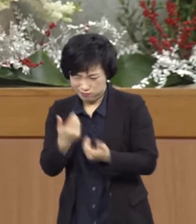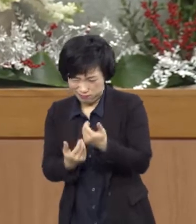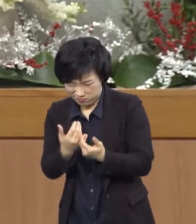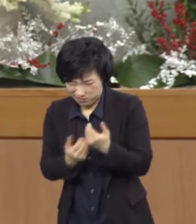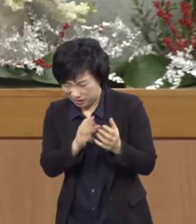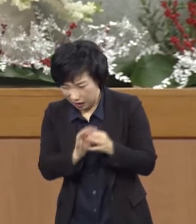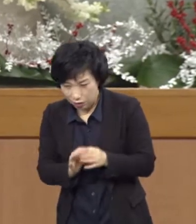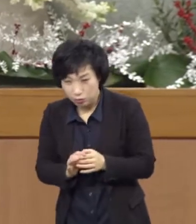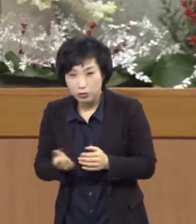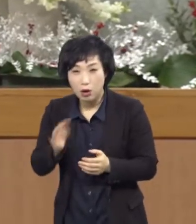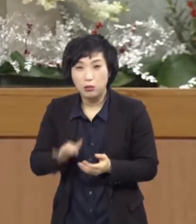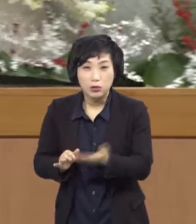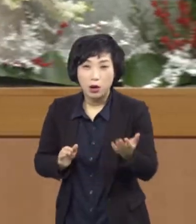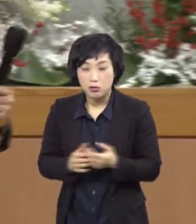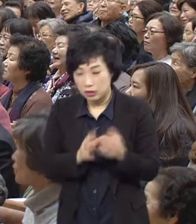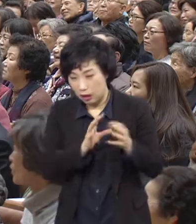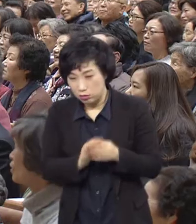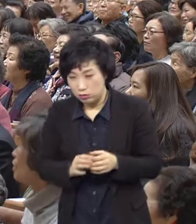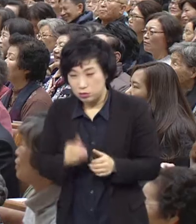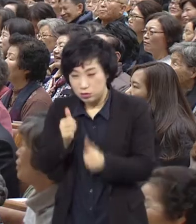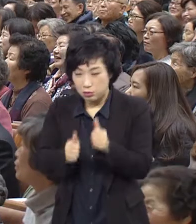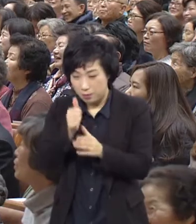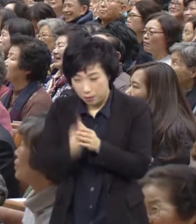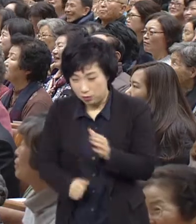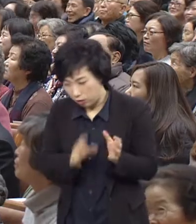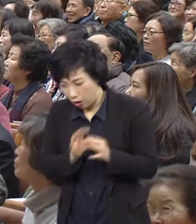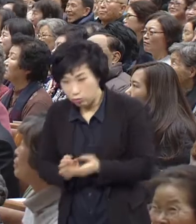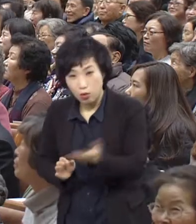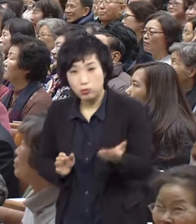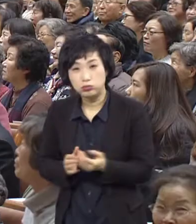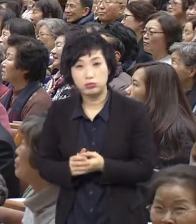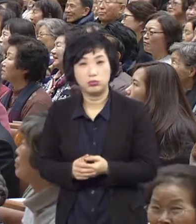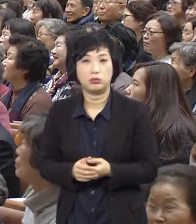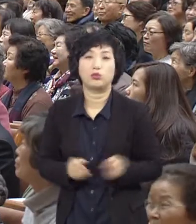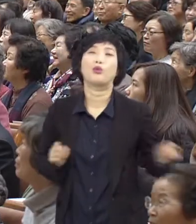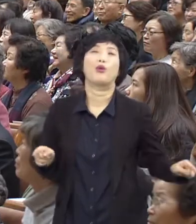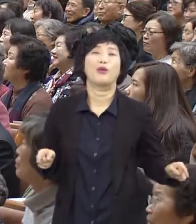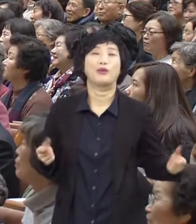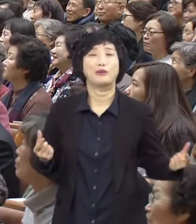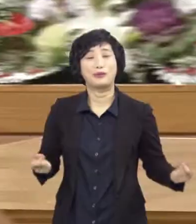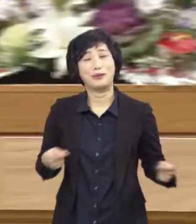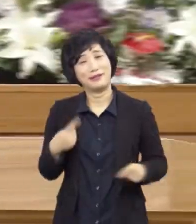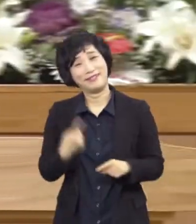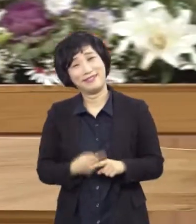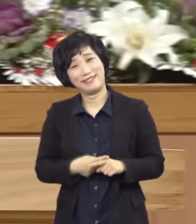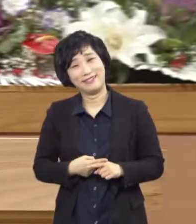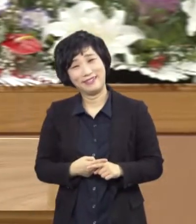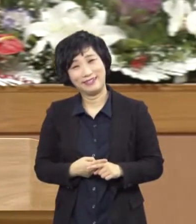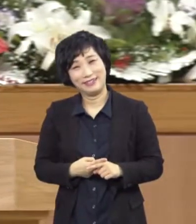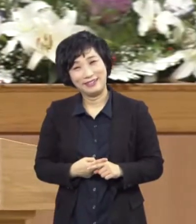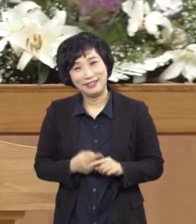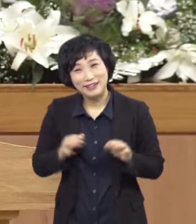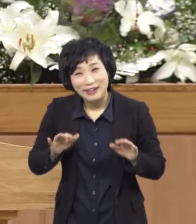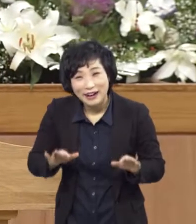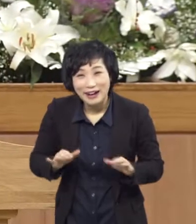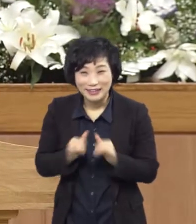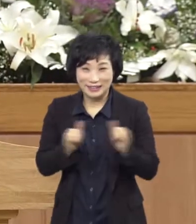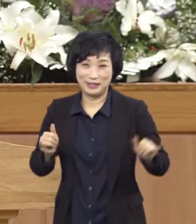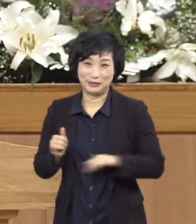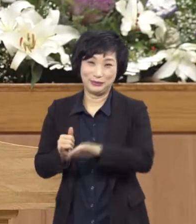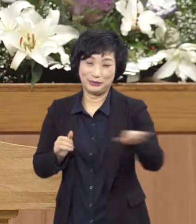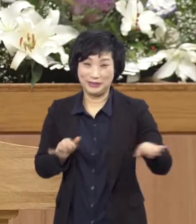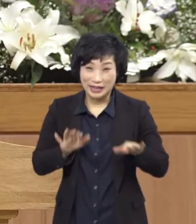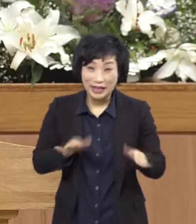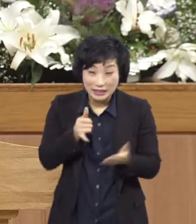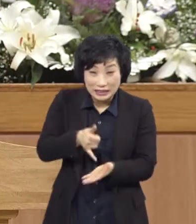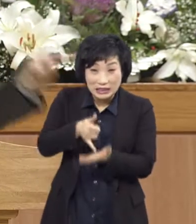됩니다. 똑같습니다. 똑같습니다. 여러분 이마만큼 우리 인간은